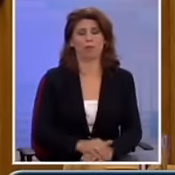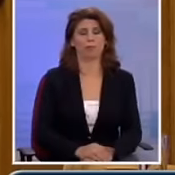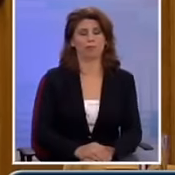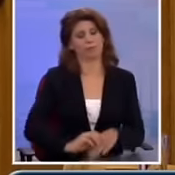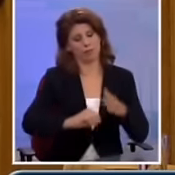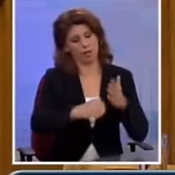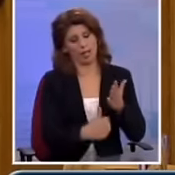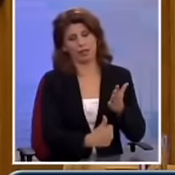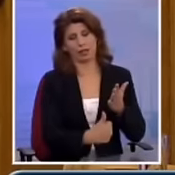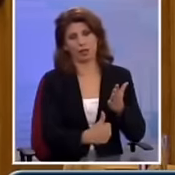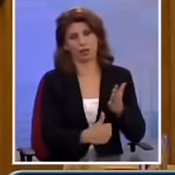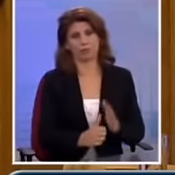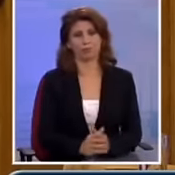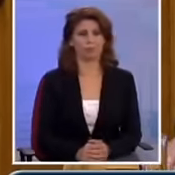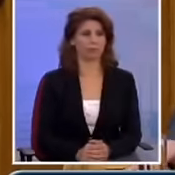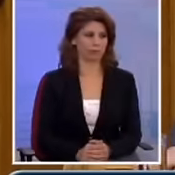Έκτο.